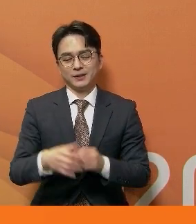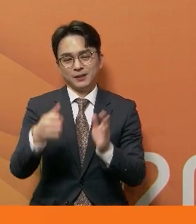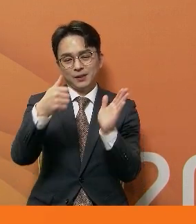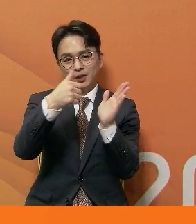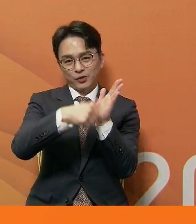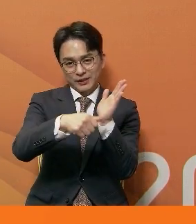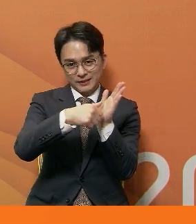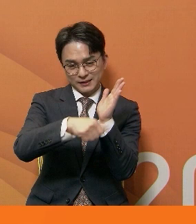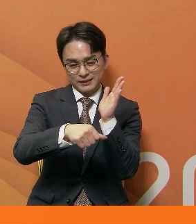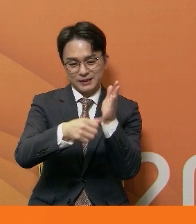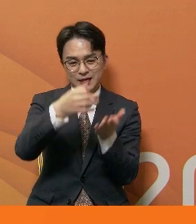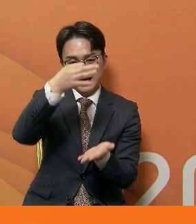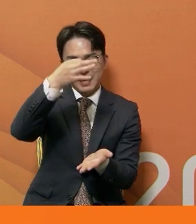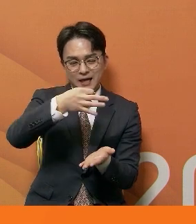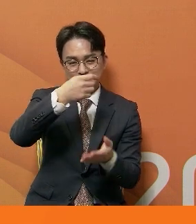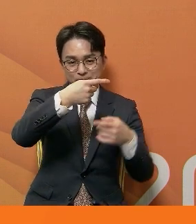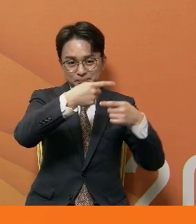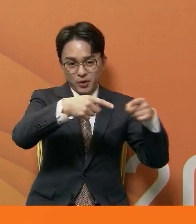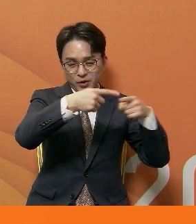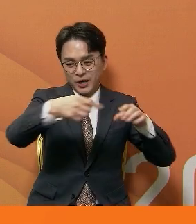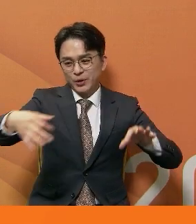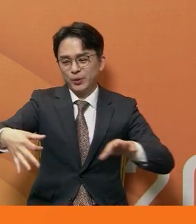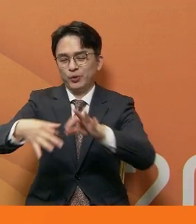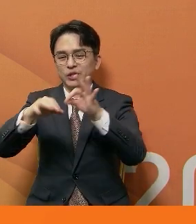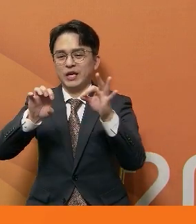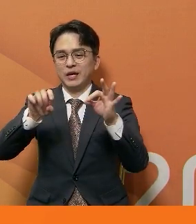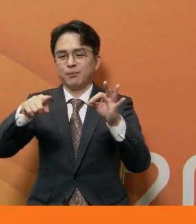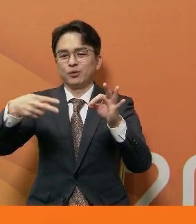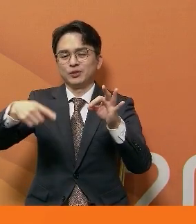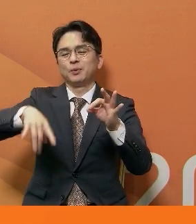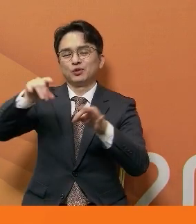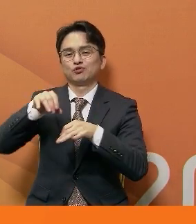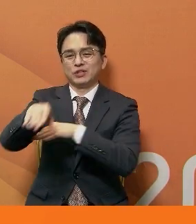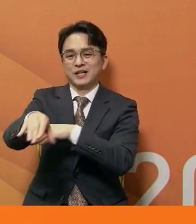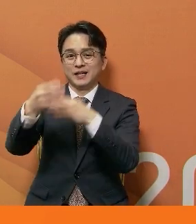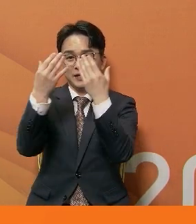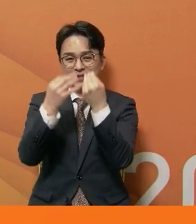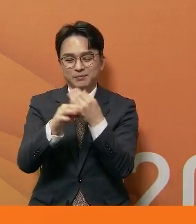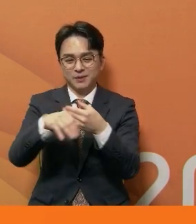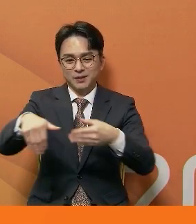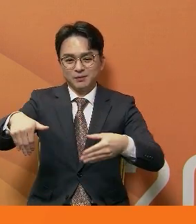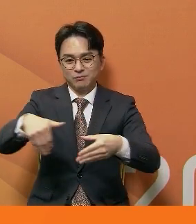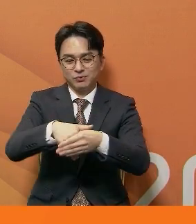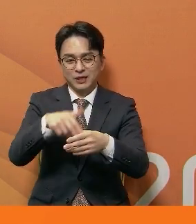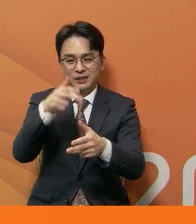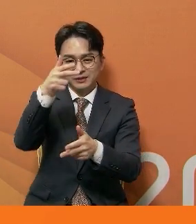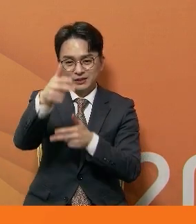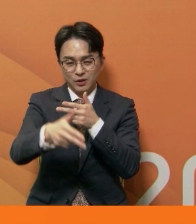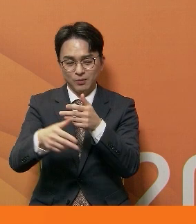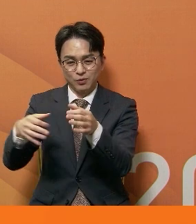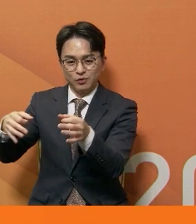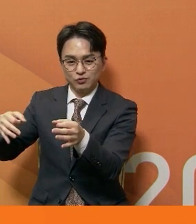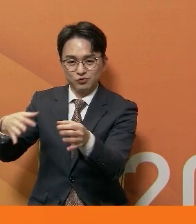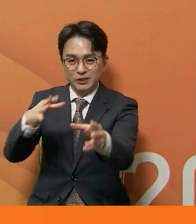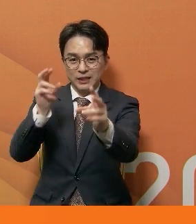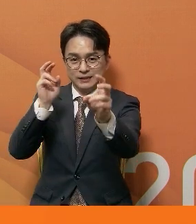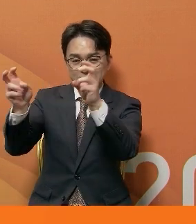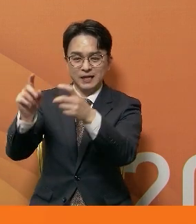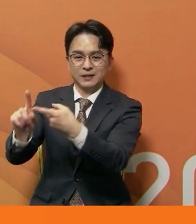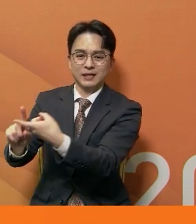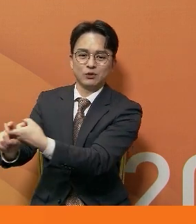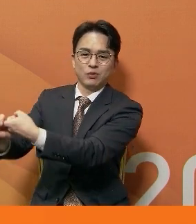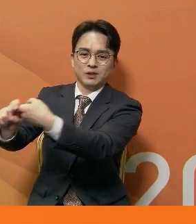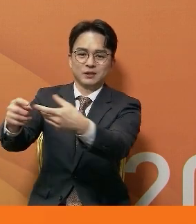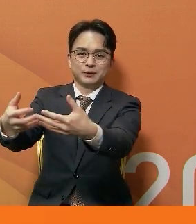평가 0개 펀드의 우선 추천을 합니다 문화산업을 투자하는 그리고 주요 투자사로 구성이 되어 있는 투자자 네트워킹